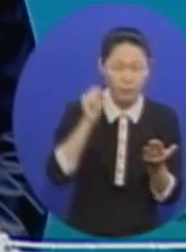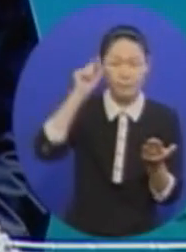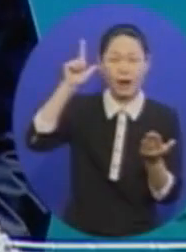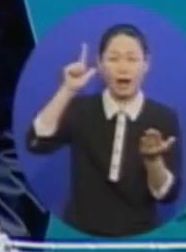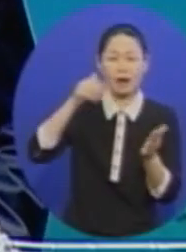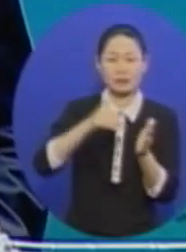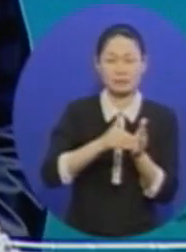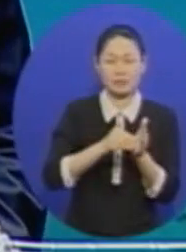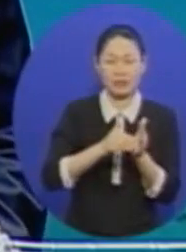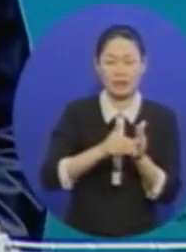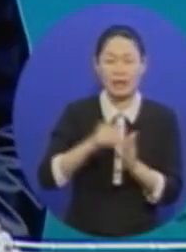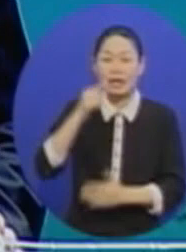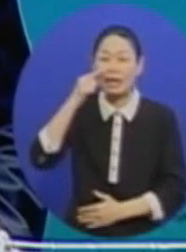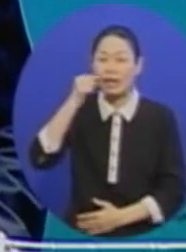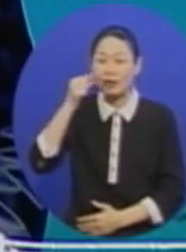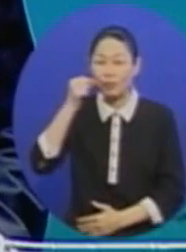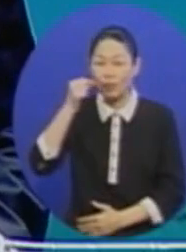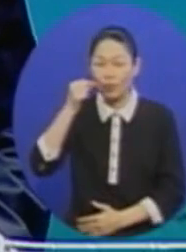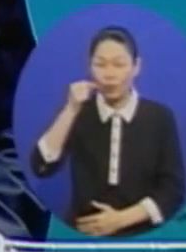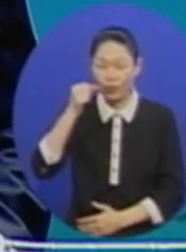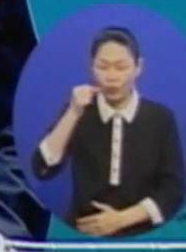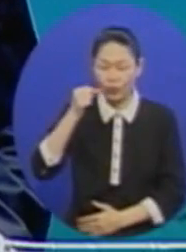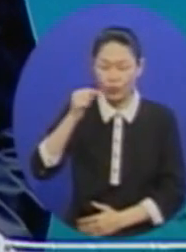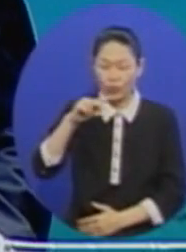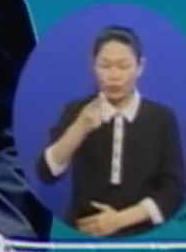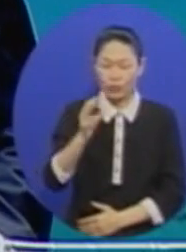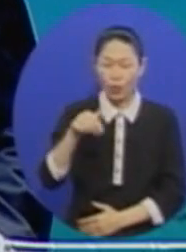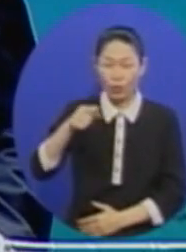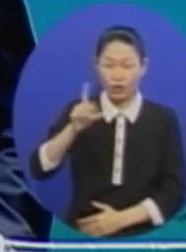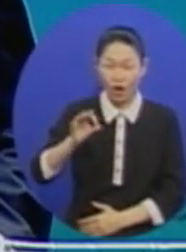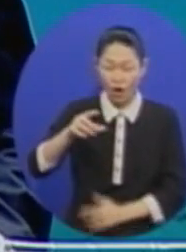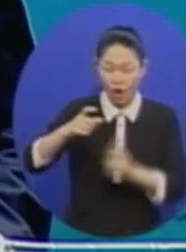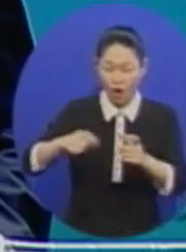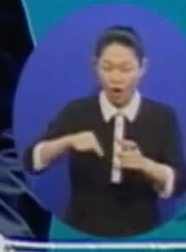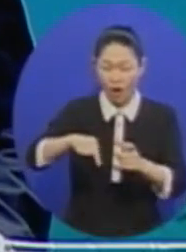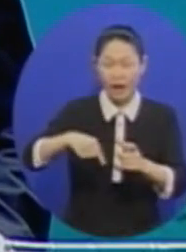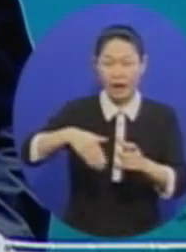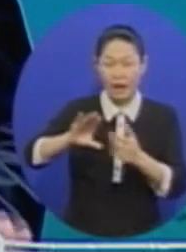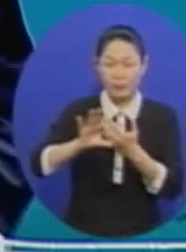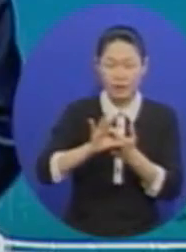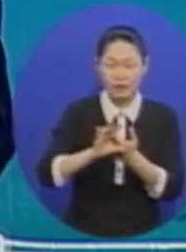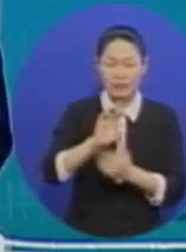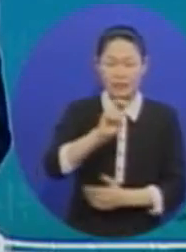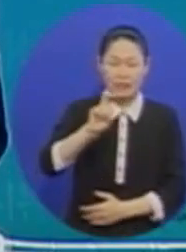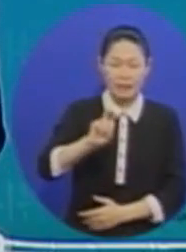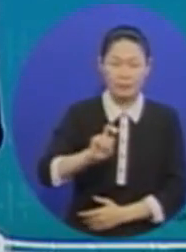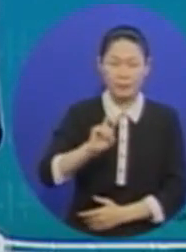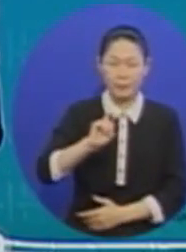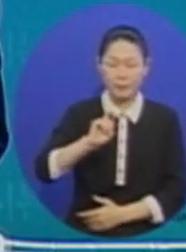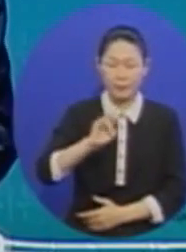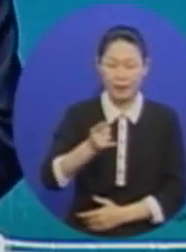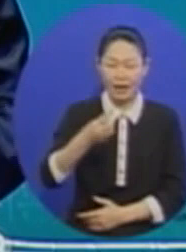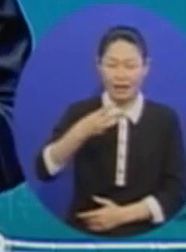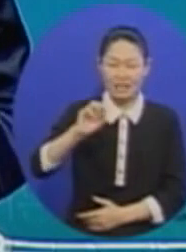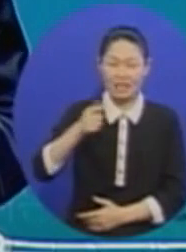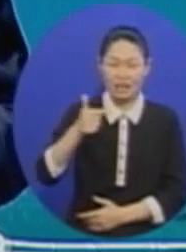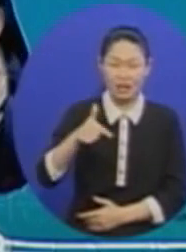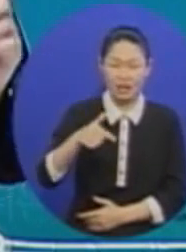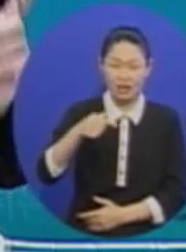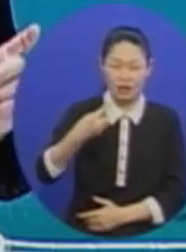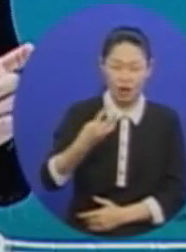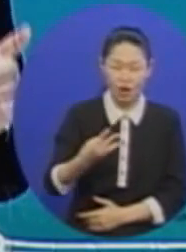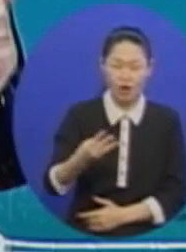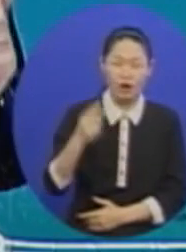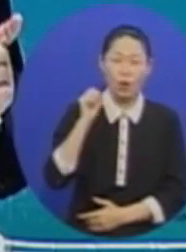일본 동경에 가면 임페리얼 호텔 제국 호텔이라는 호텔이 있습니다 그 호텔을 건축한 분이